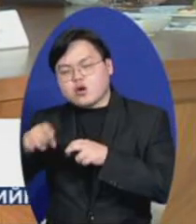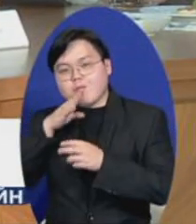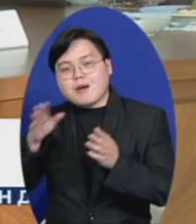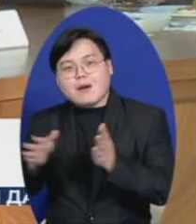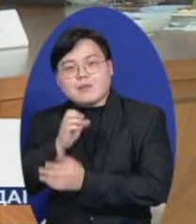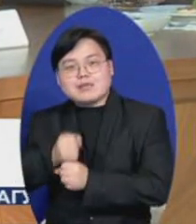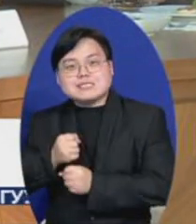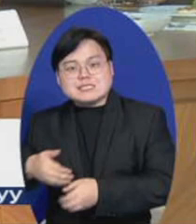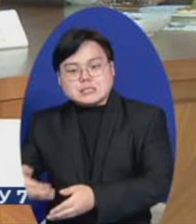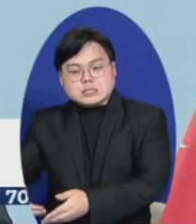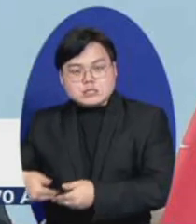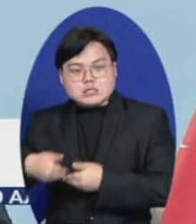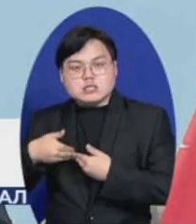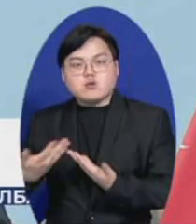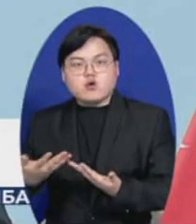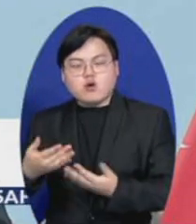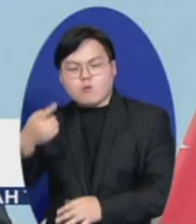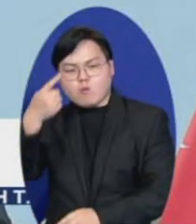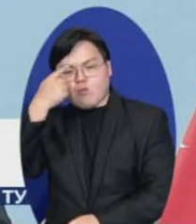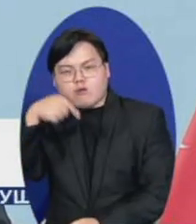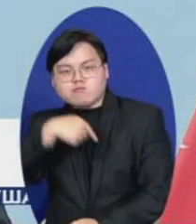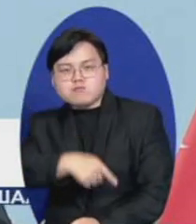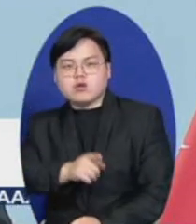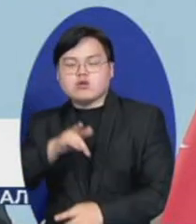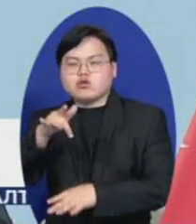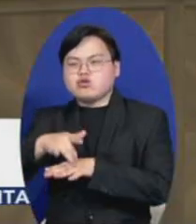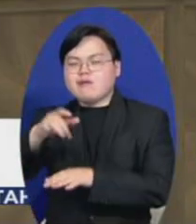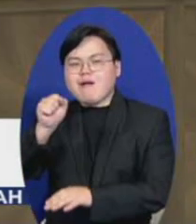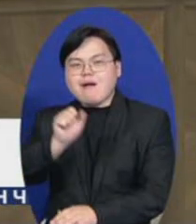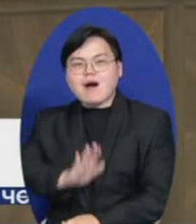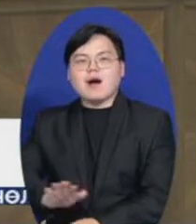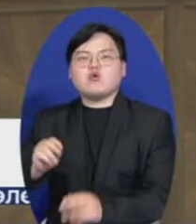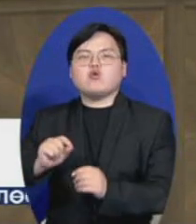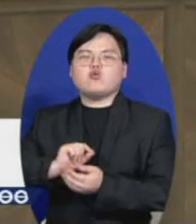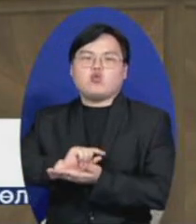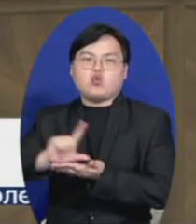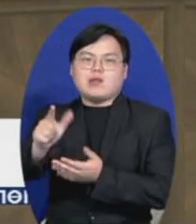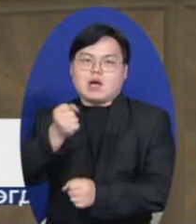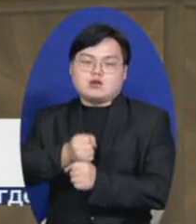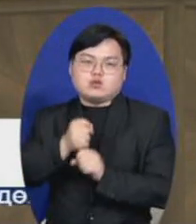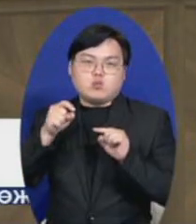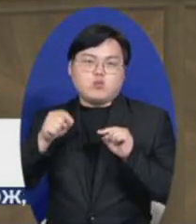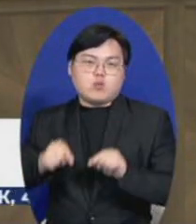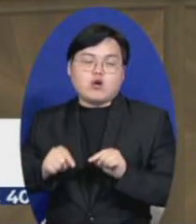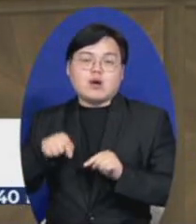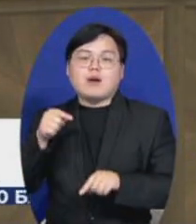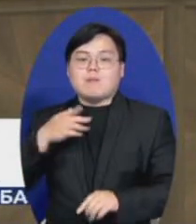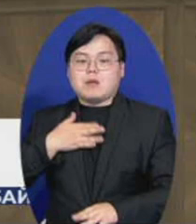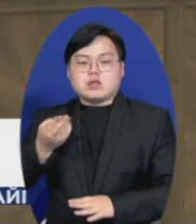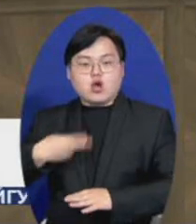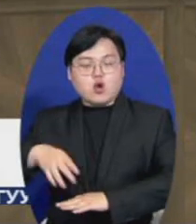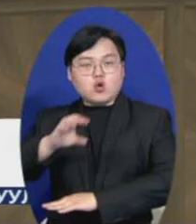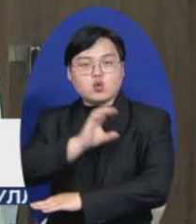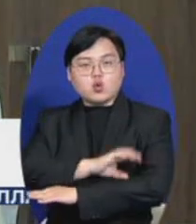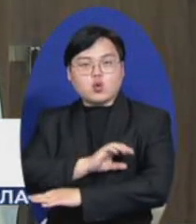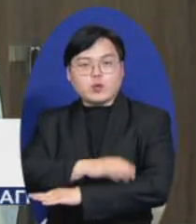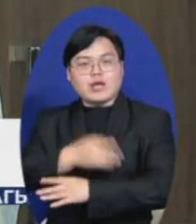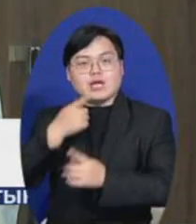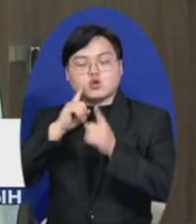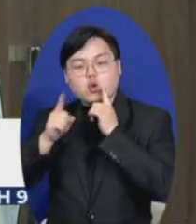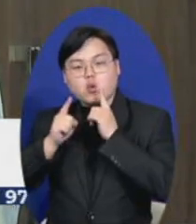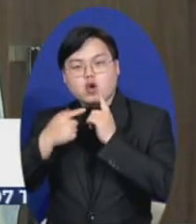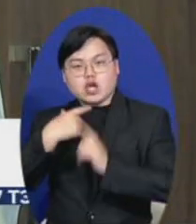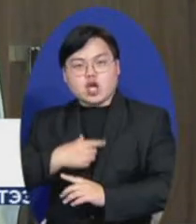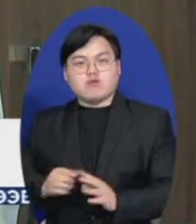нь Монгол төдийгүй Төв Азийн судалгаанд үнэтэй хувь нэмрээ оруулсныг онцлон тэмдэглэх хэрэгтэй. Тус их сургуулийн эрдмийн зөвлөлийн гишүүдэд